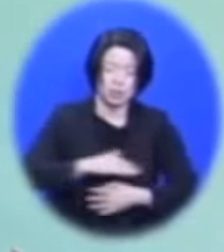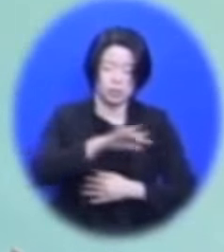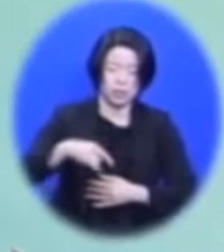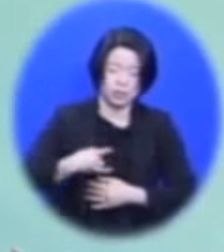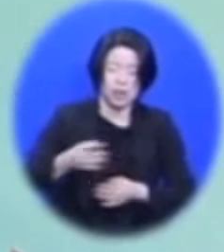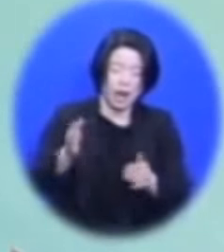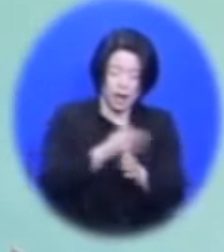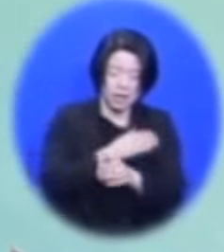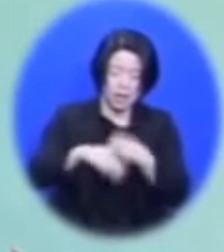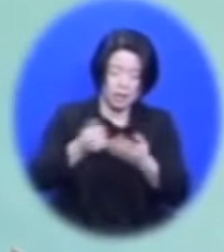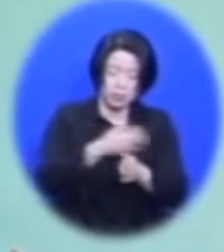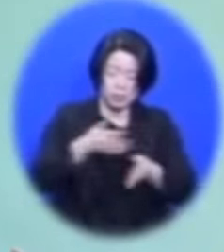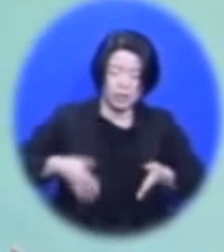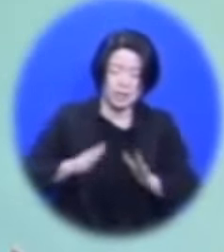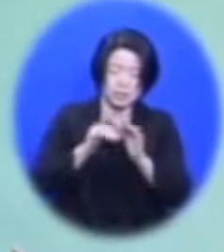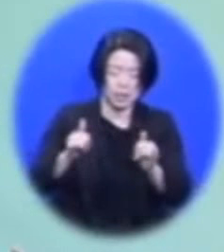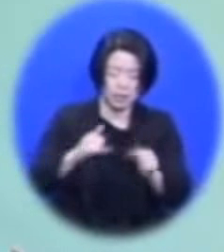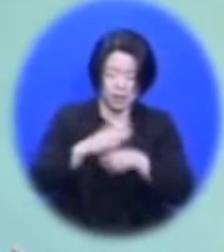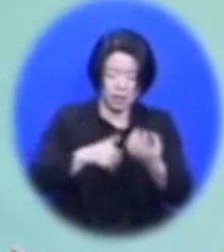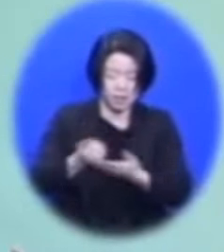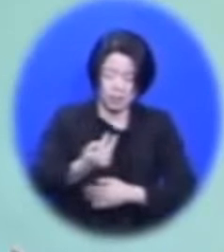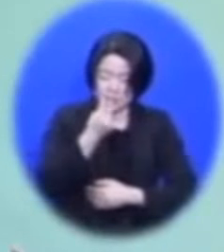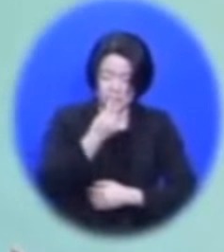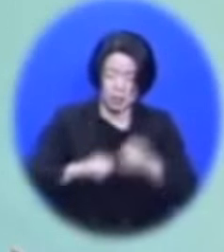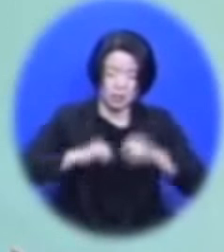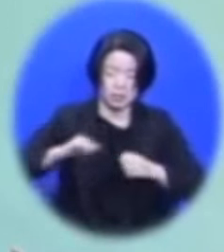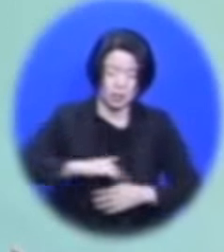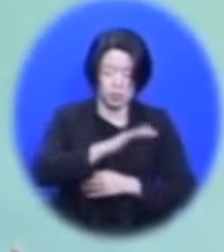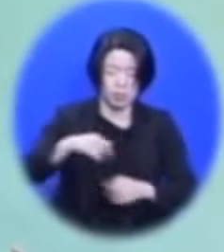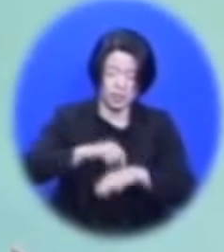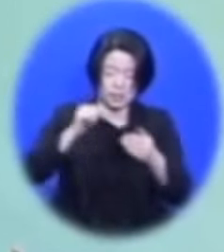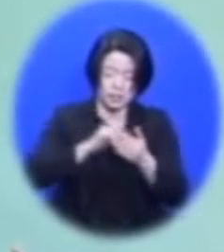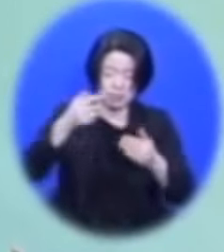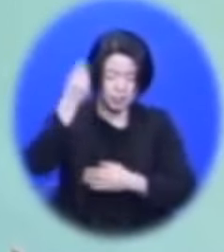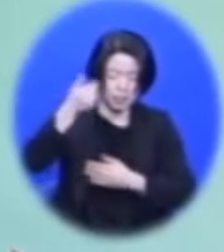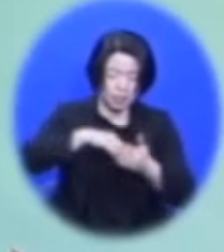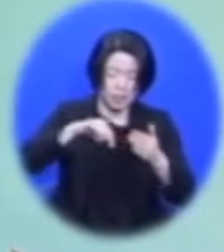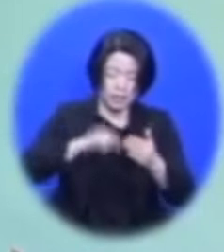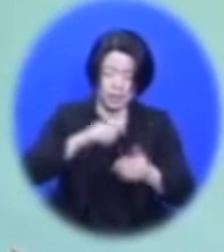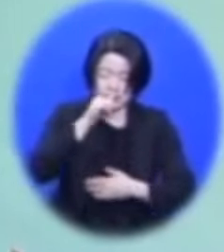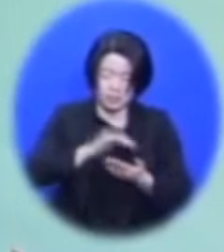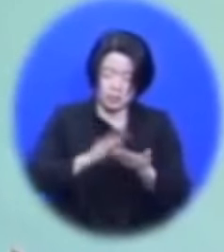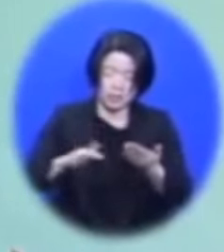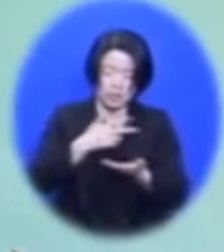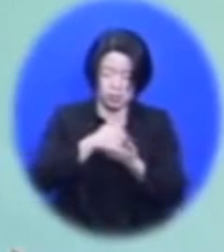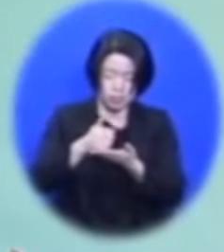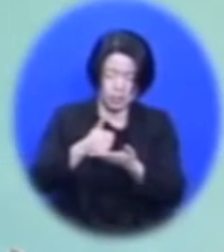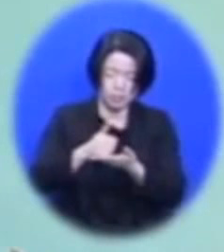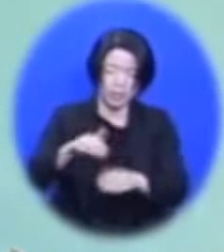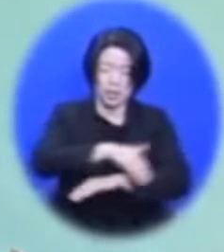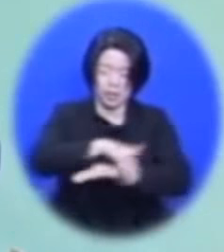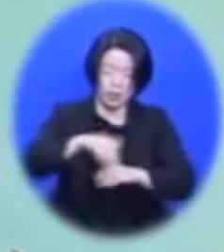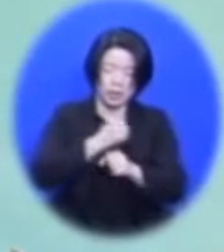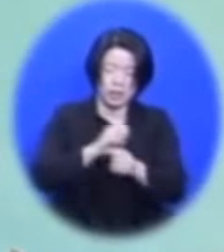난 사람입니다. 하나님의 생명의 역사가 우리 심령 안에 있습니다. 주님, 계획하신